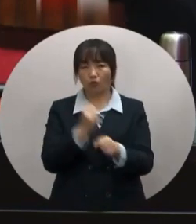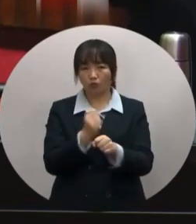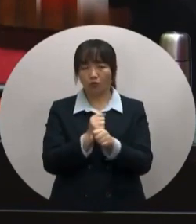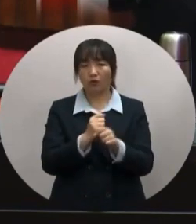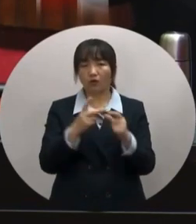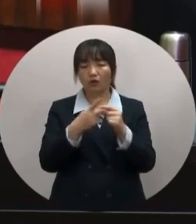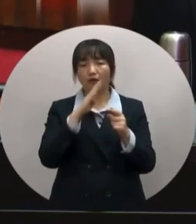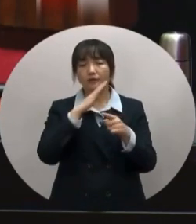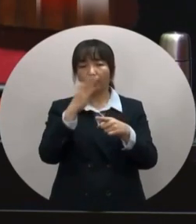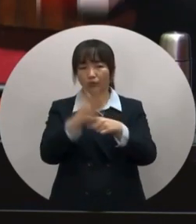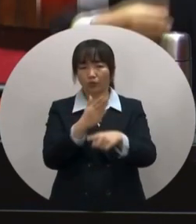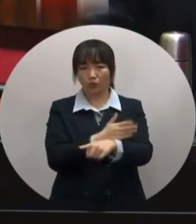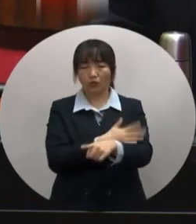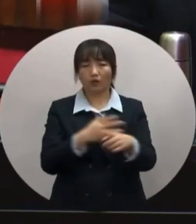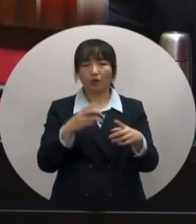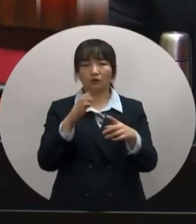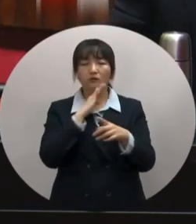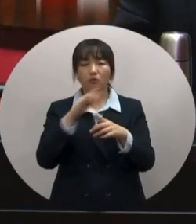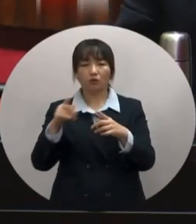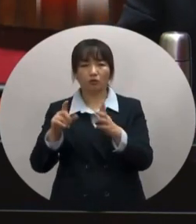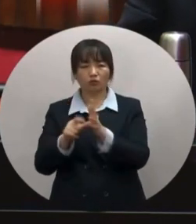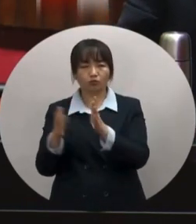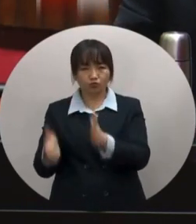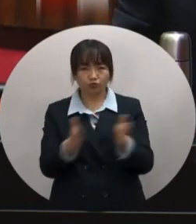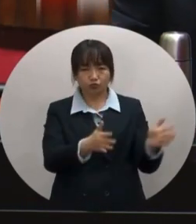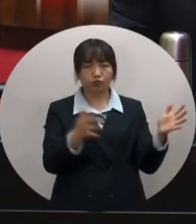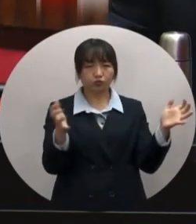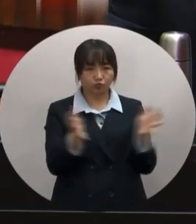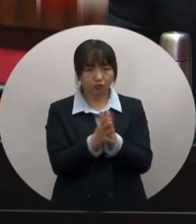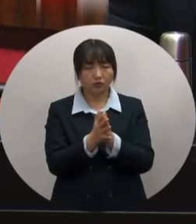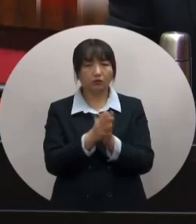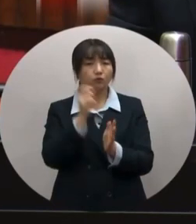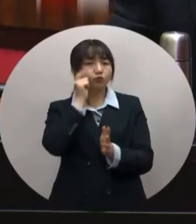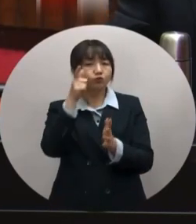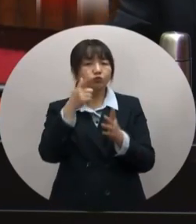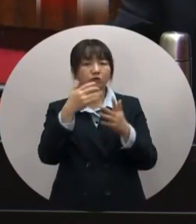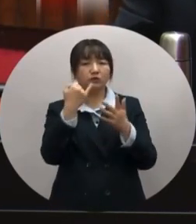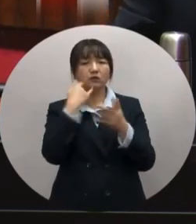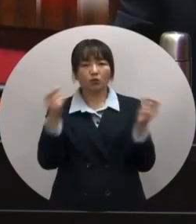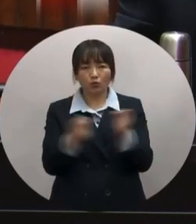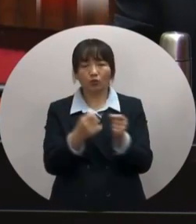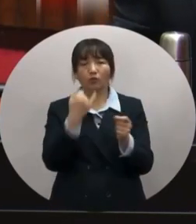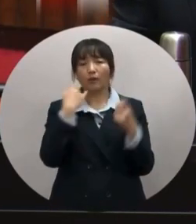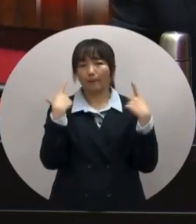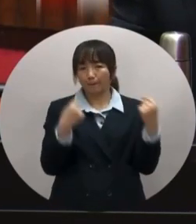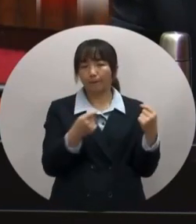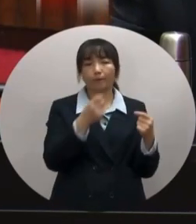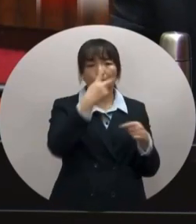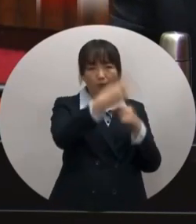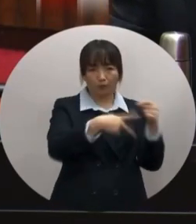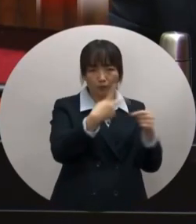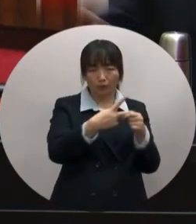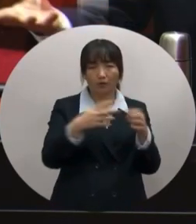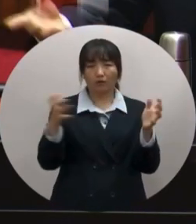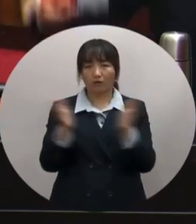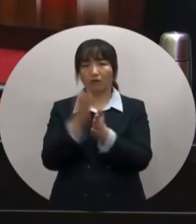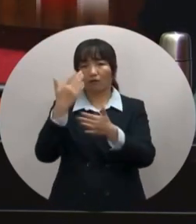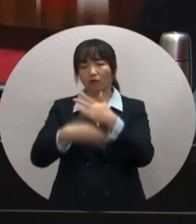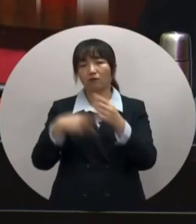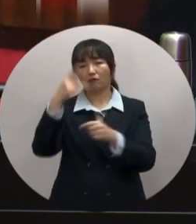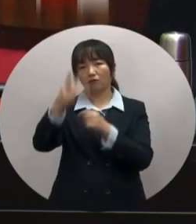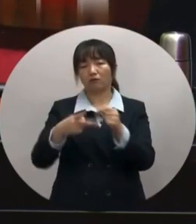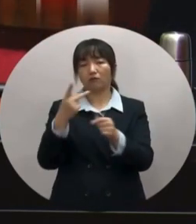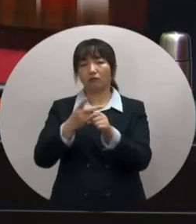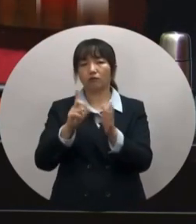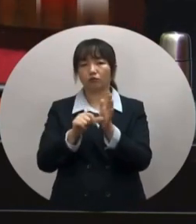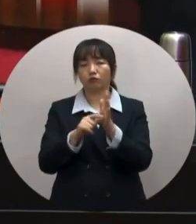把它分斷接起來就提前六個月完工本來兩年的變成一年四個月完